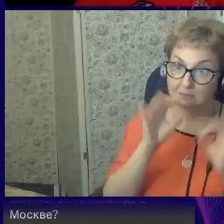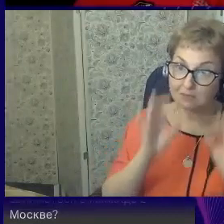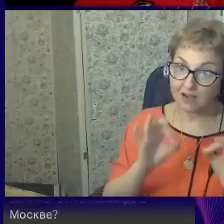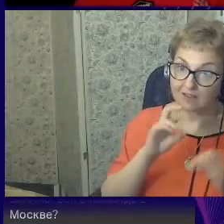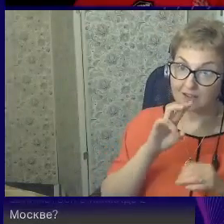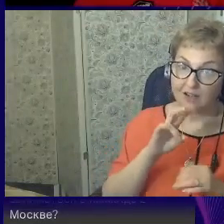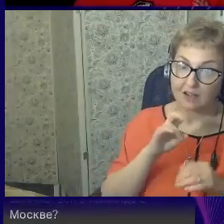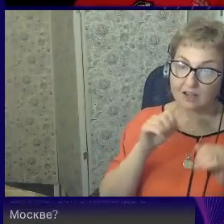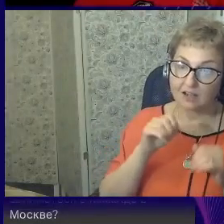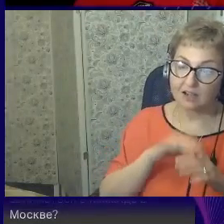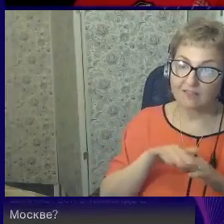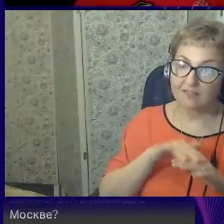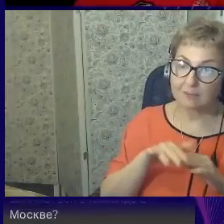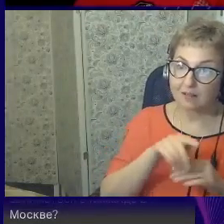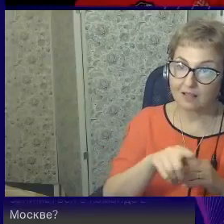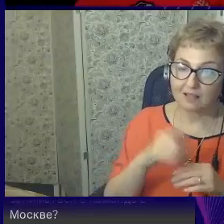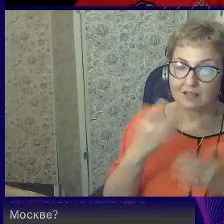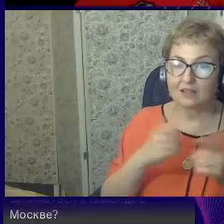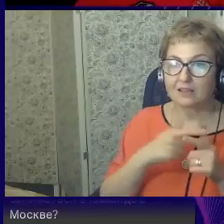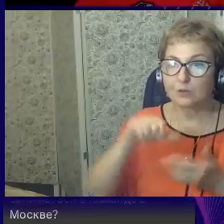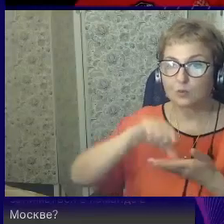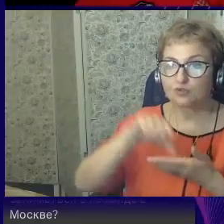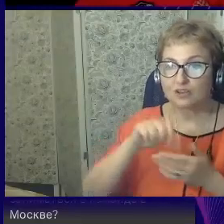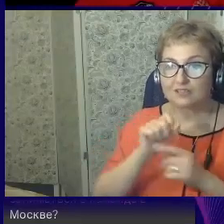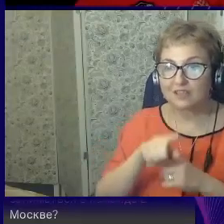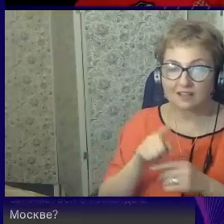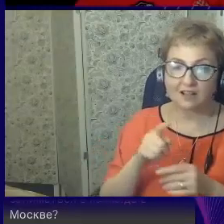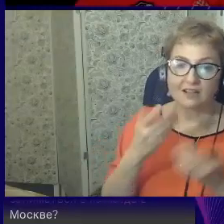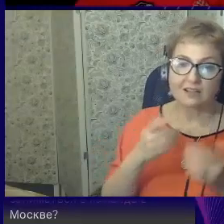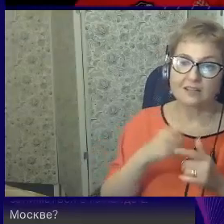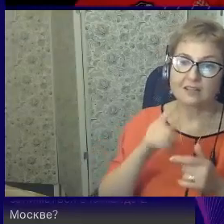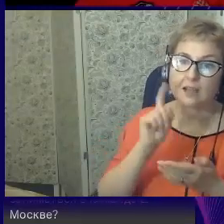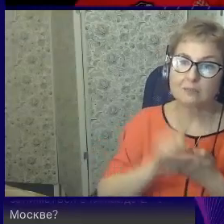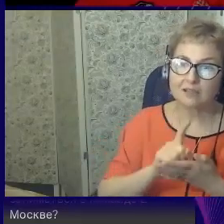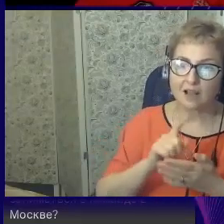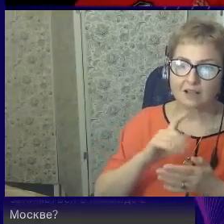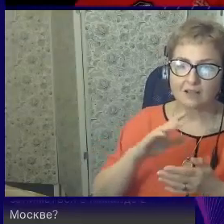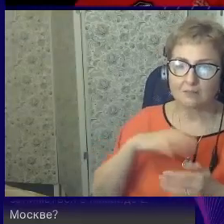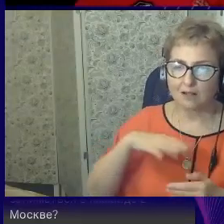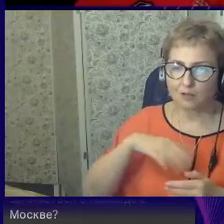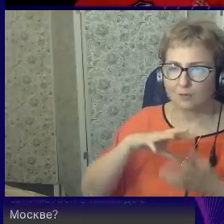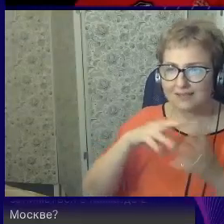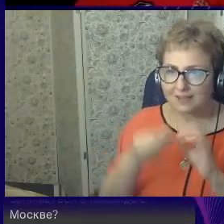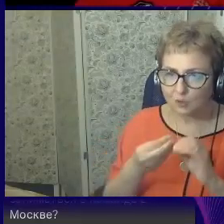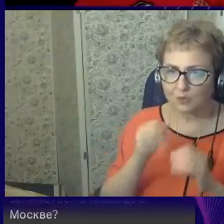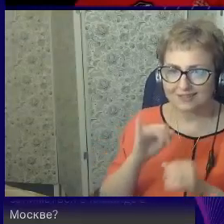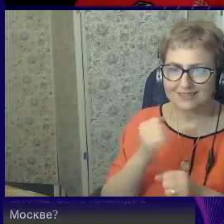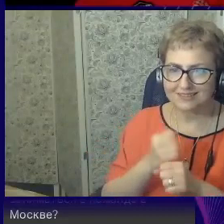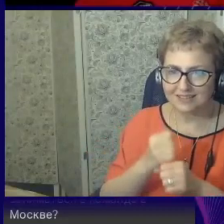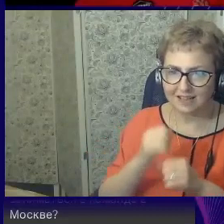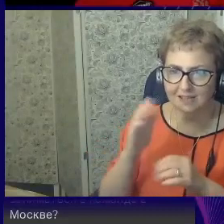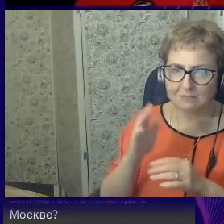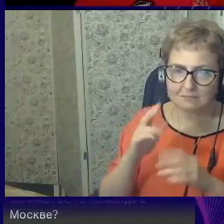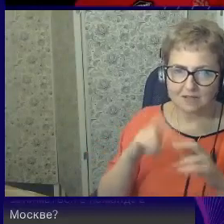решил спортсмен или наш участник задание или нет. И обязательно потом подводим итоги и делаем